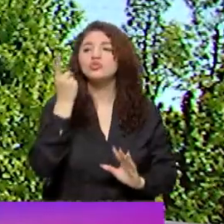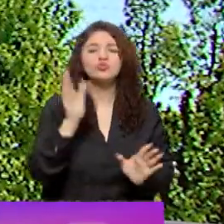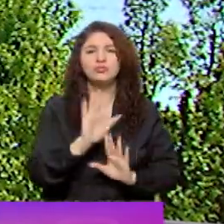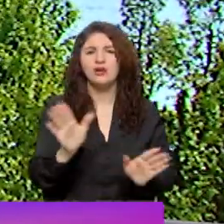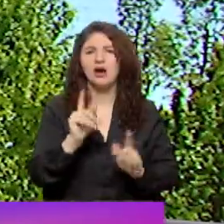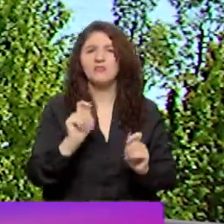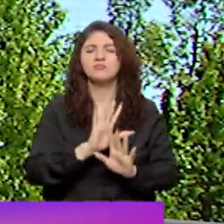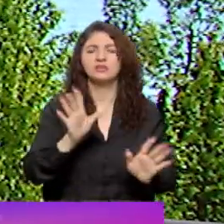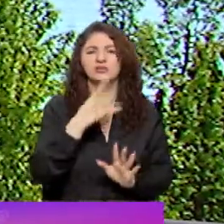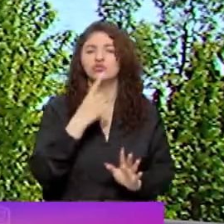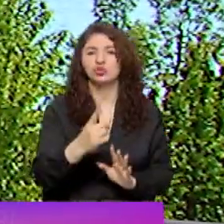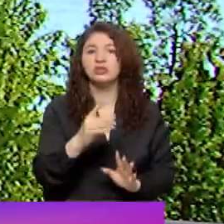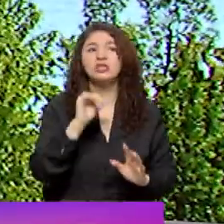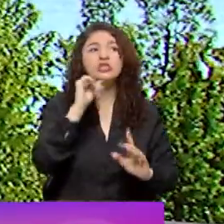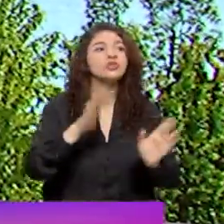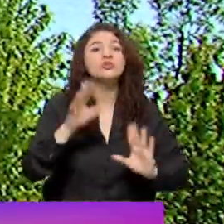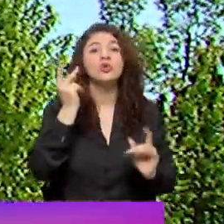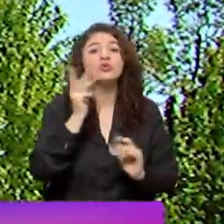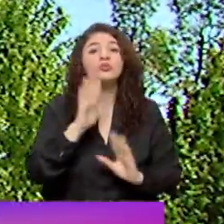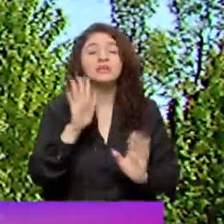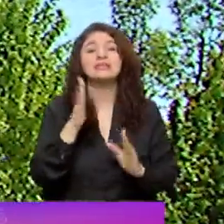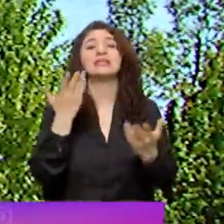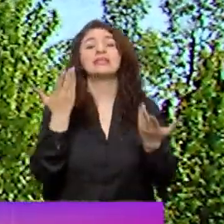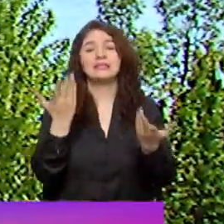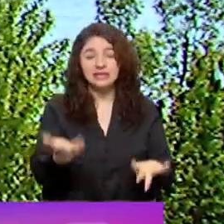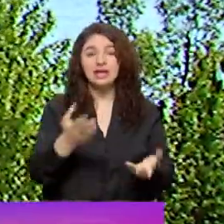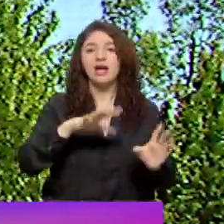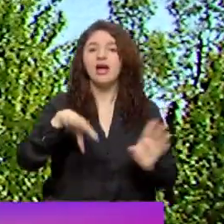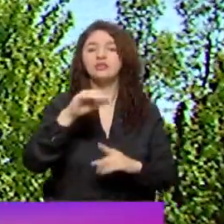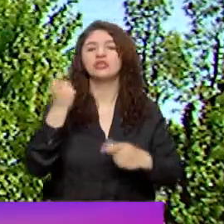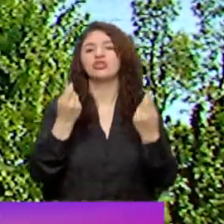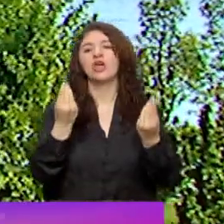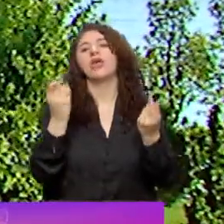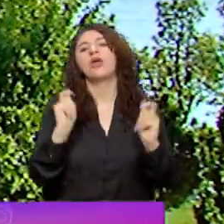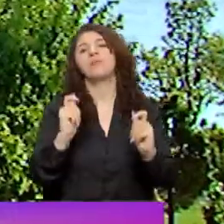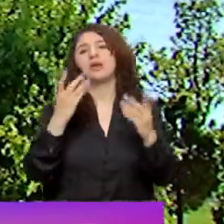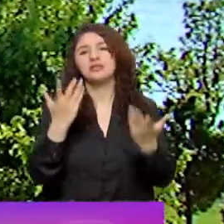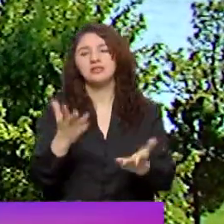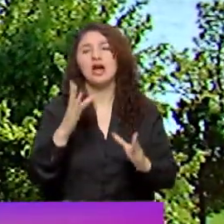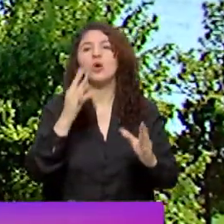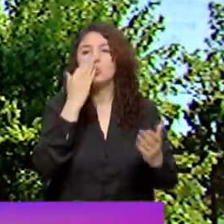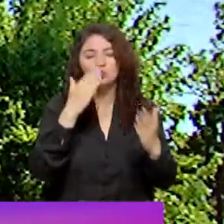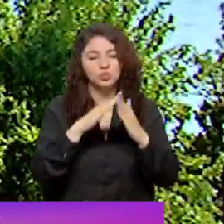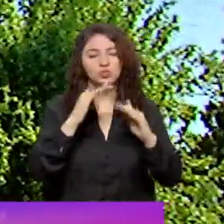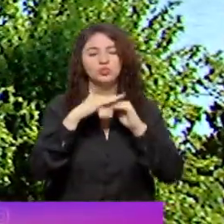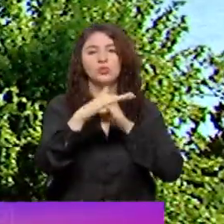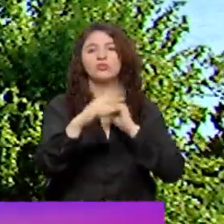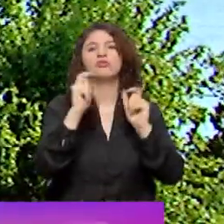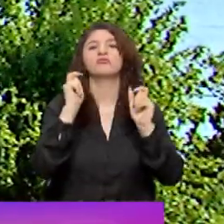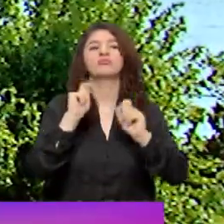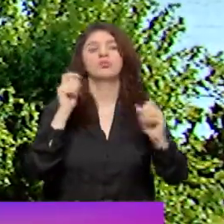kimse unutmasın diyeceğiz hiç kimse unutmasın ki herkes işini yaparsa ideal topluma